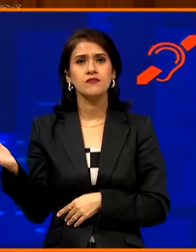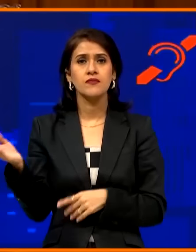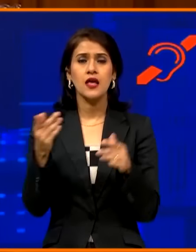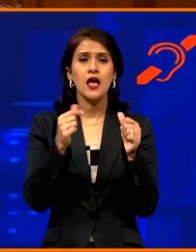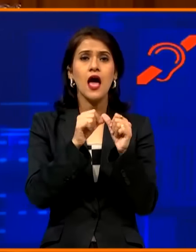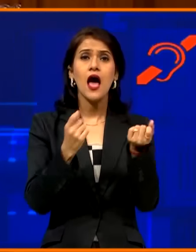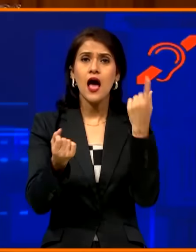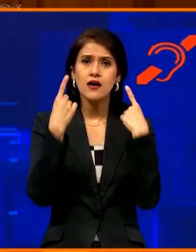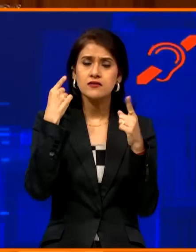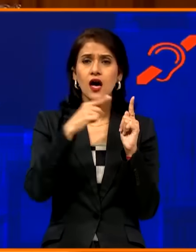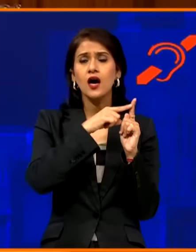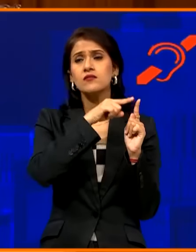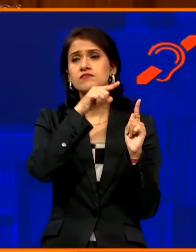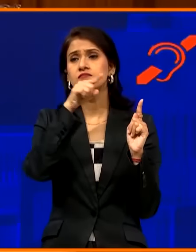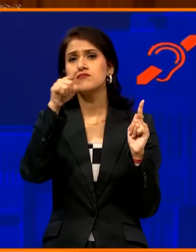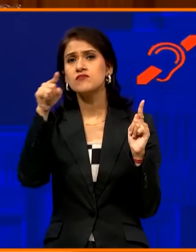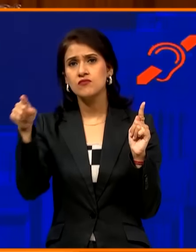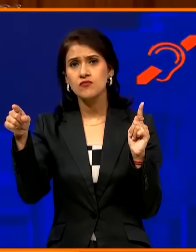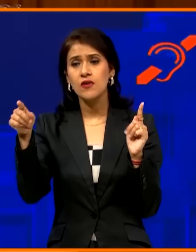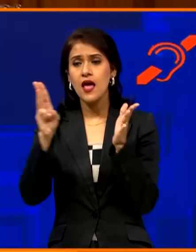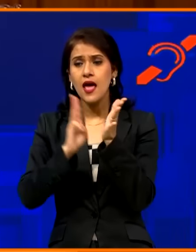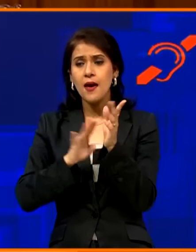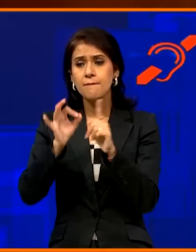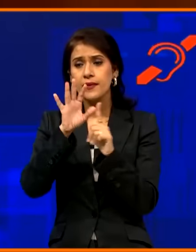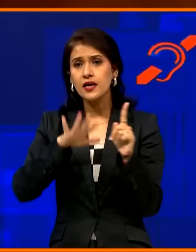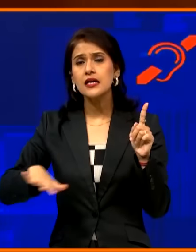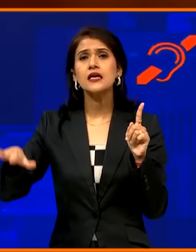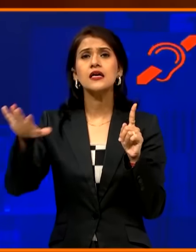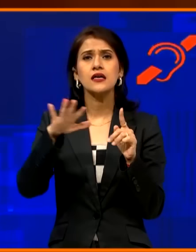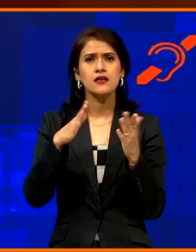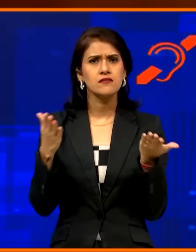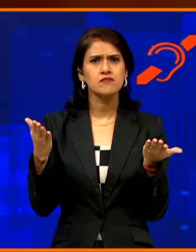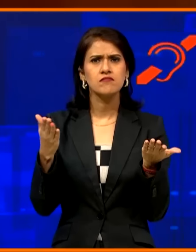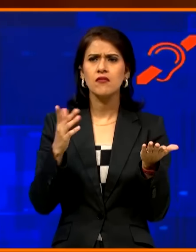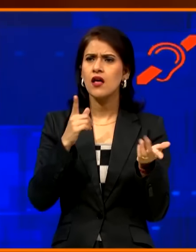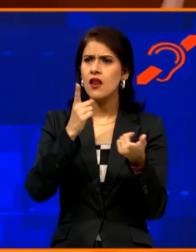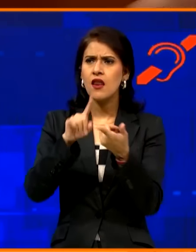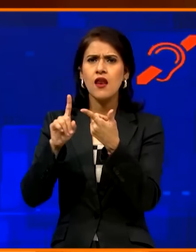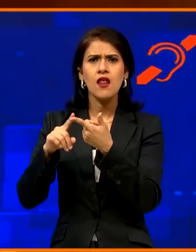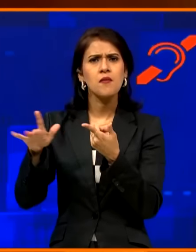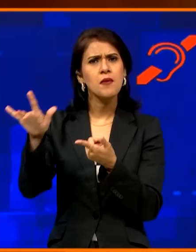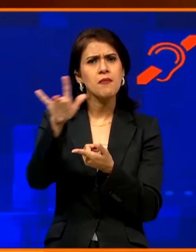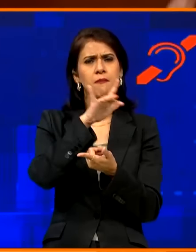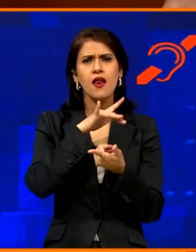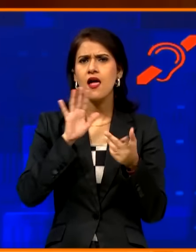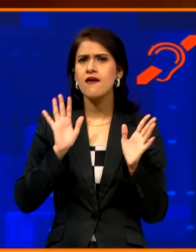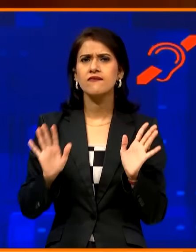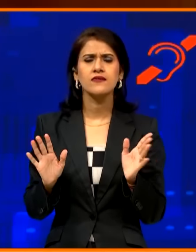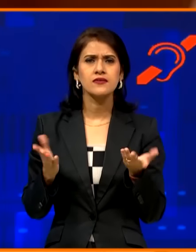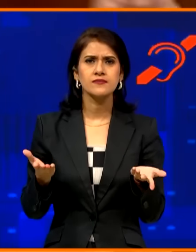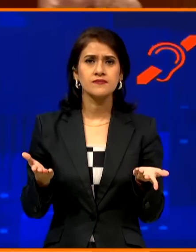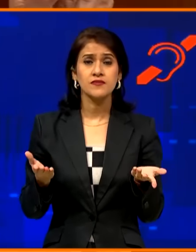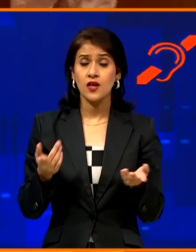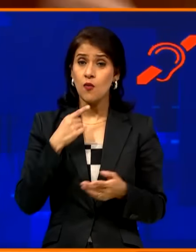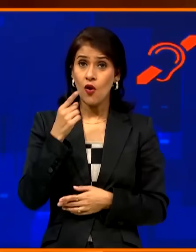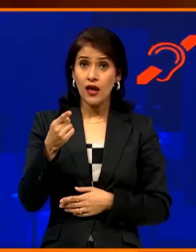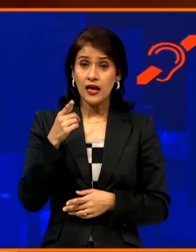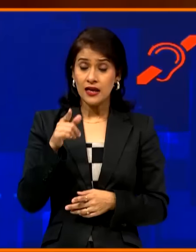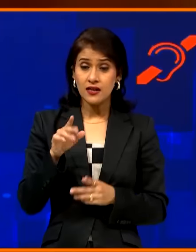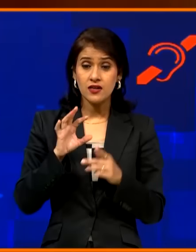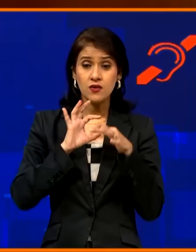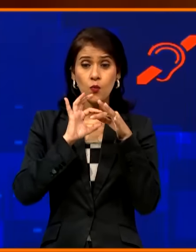चलेंगे और पूरे मध्य भारत को देख लीजिए सब जगह के उसको देख लीजिए और एक और बात है इसको धर्म की नक